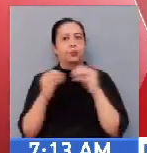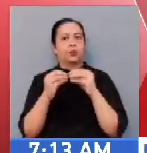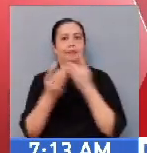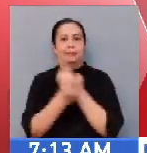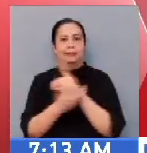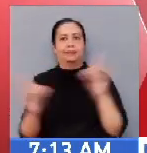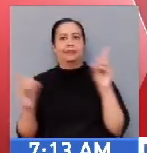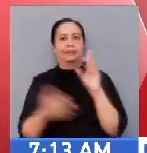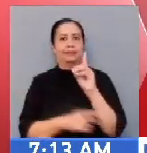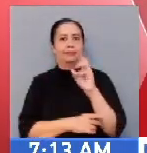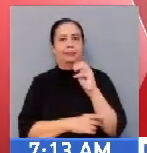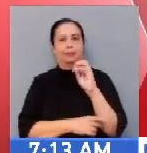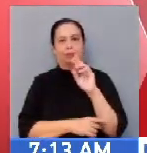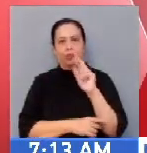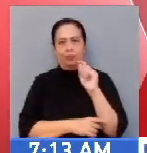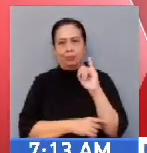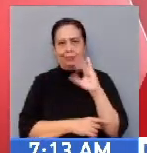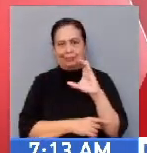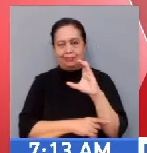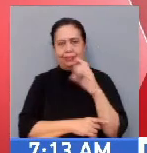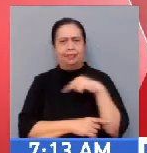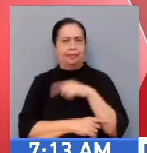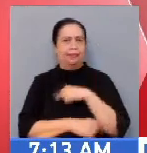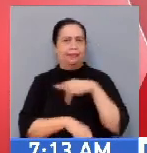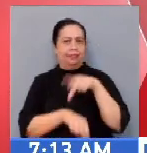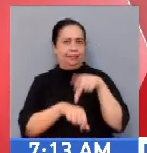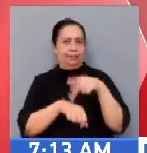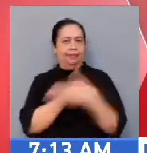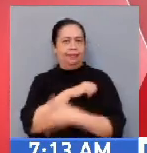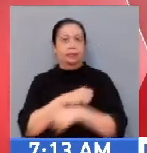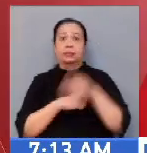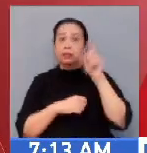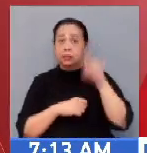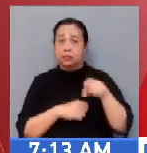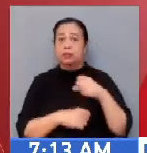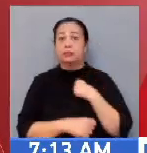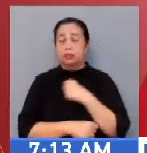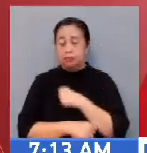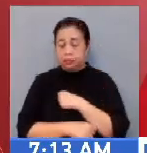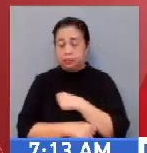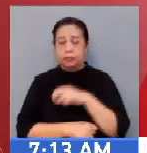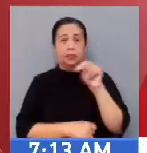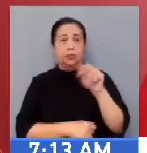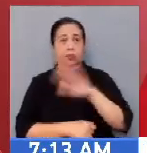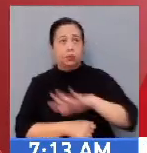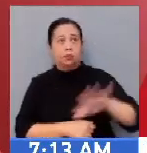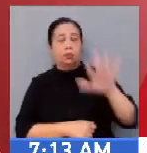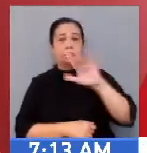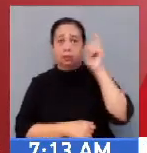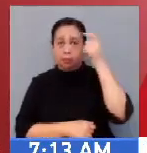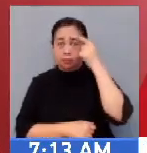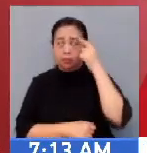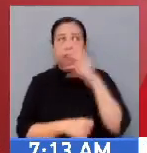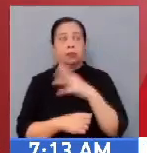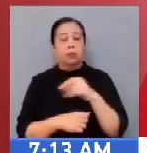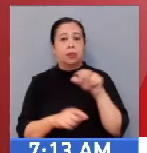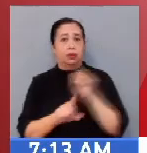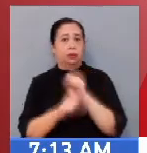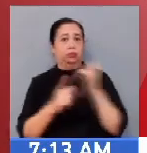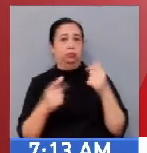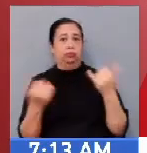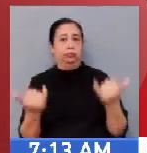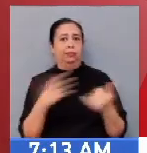ng ating bansa. Kailangan yan sa Senado, kailangan yan sa buong gobyerno at sa lipunan natin. At gaya nga